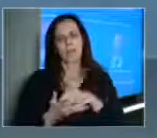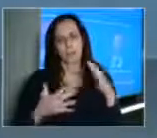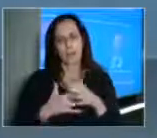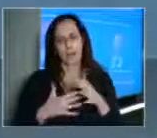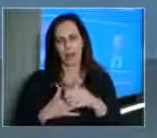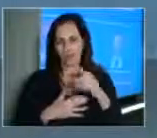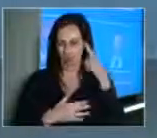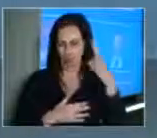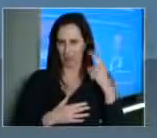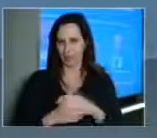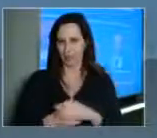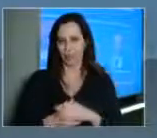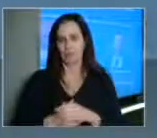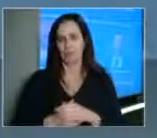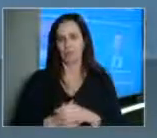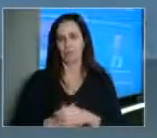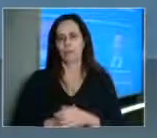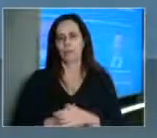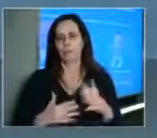המחקר והמידע,